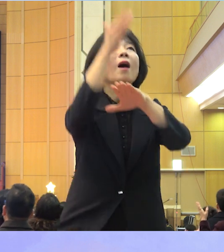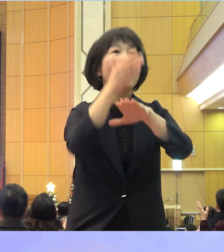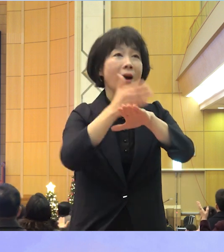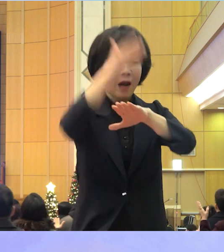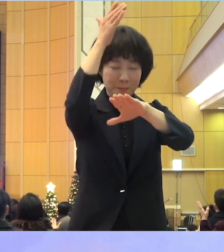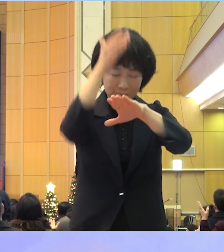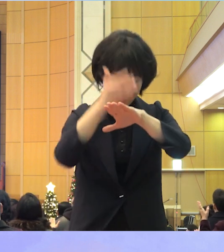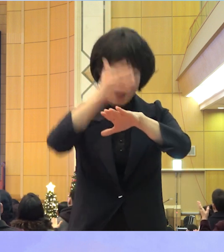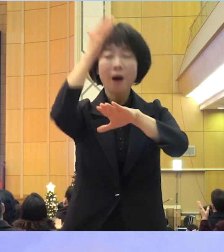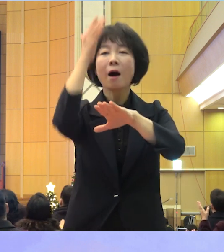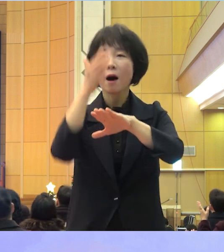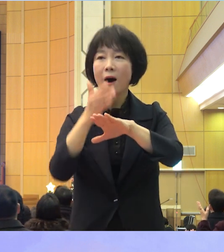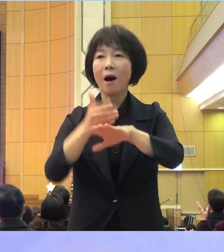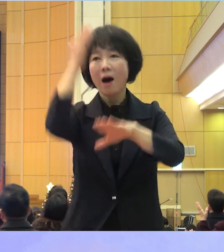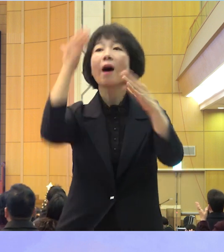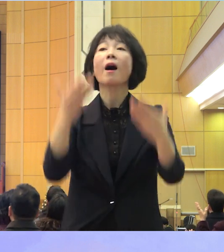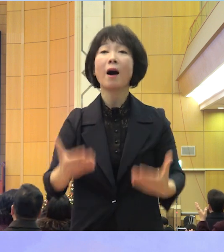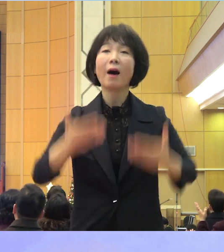주시니